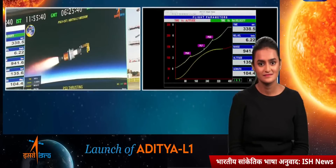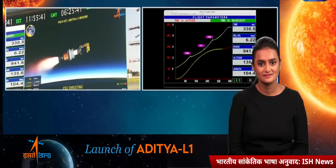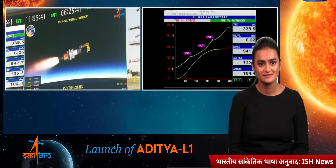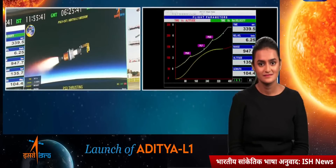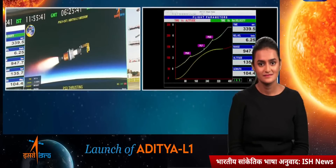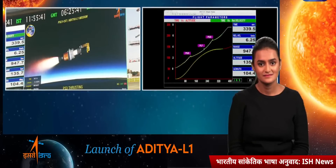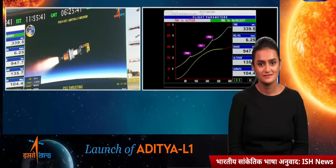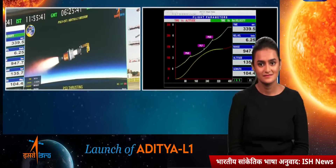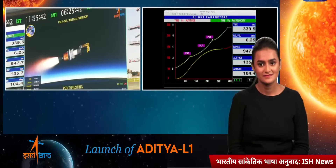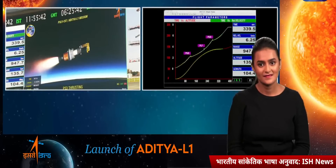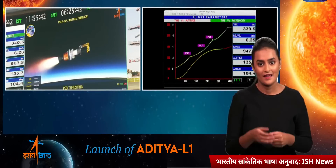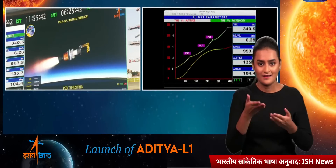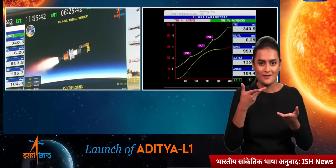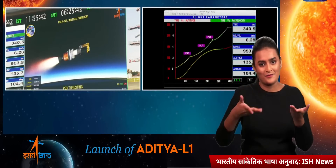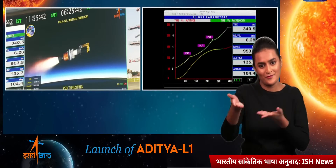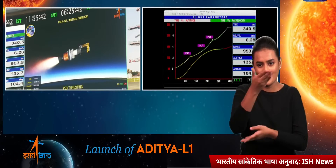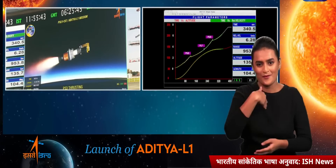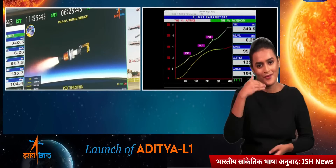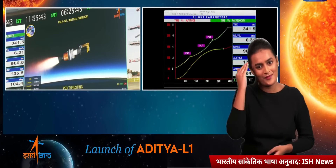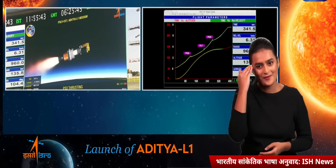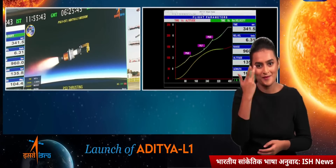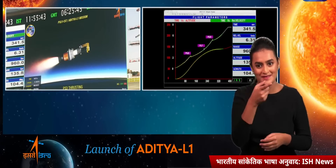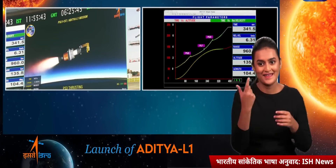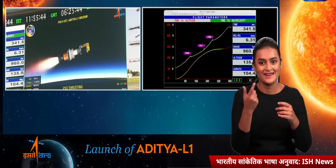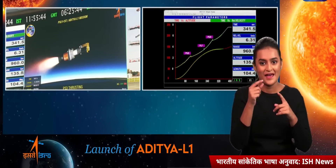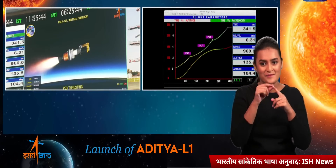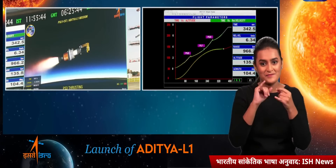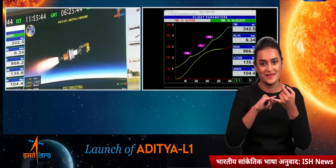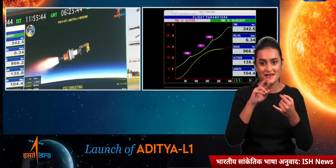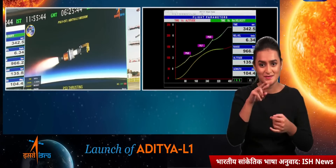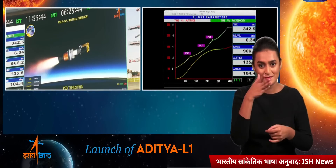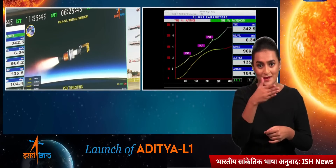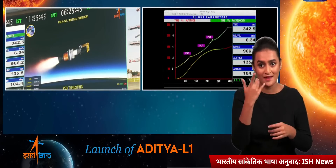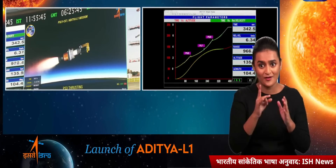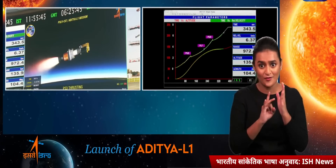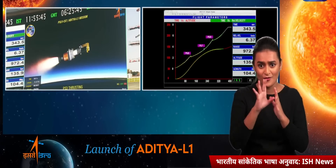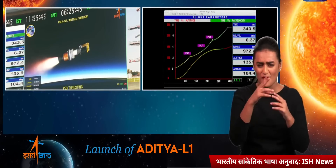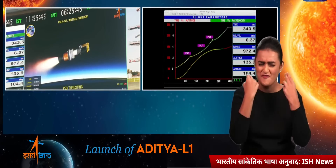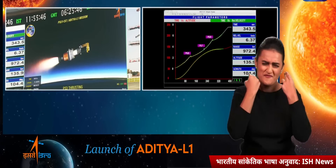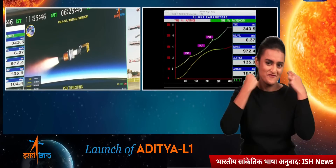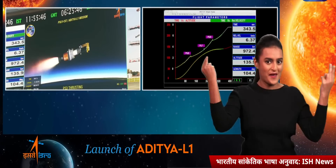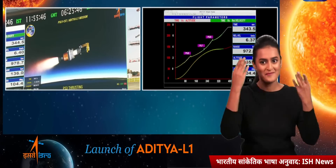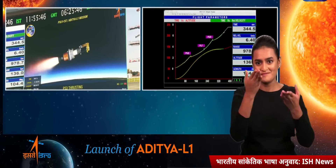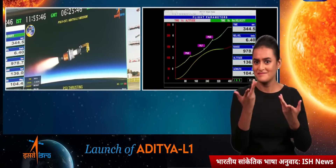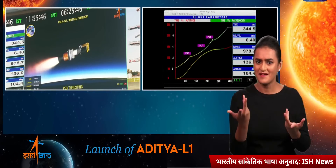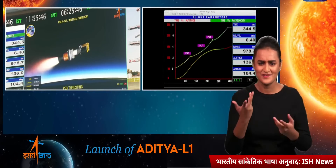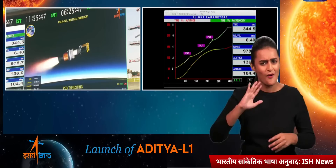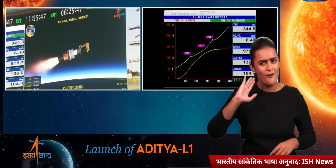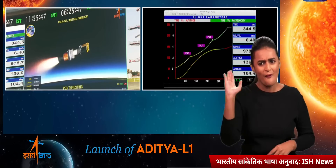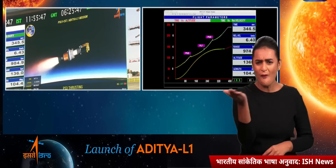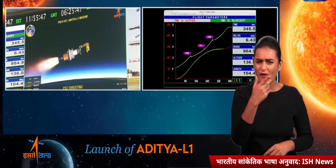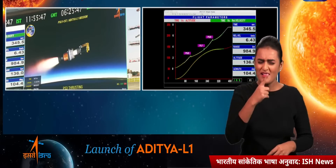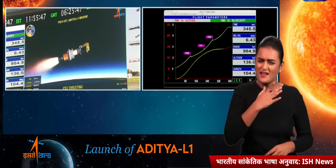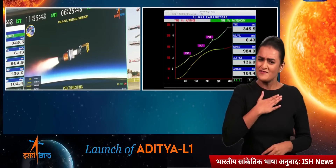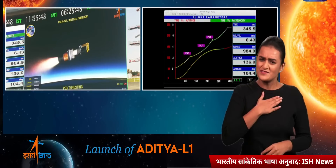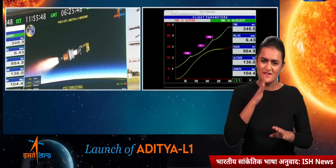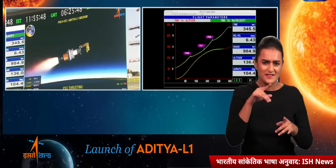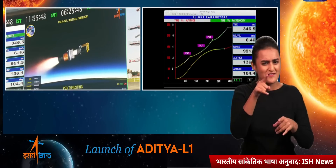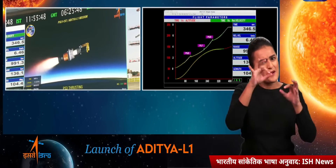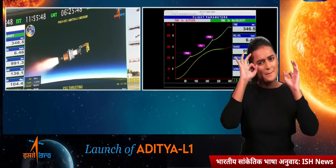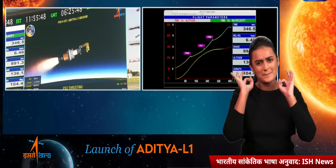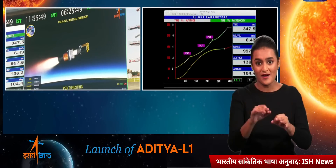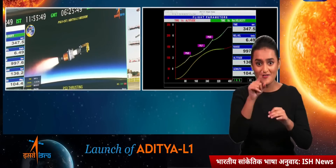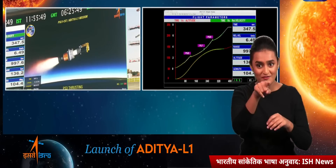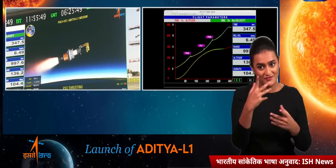जैसा कि हम जानते हैं PSLV सबसे विश्वसनीय रॉकेट रहा है इसरो का, वैसा ही प्रदर्शन करता हुआ एक